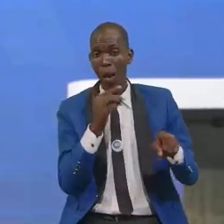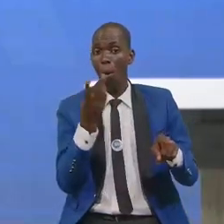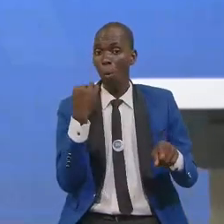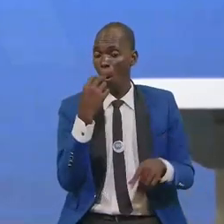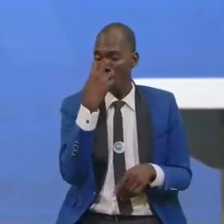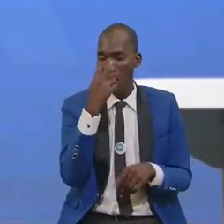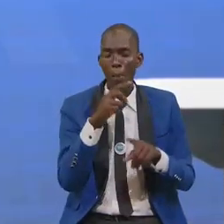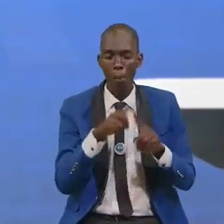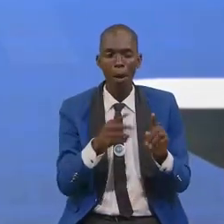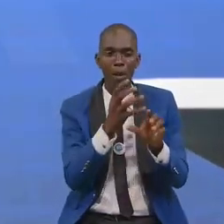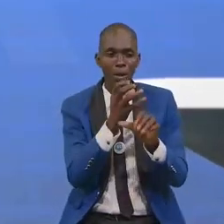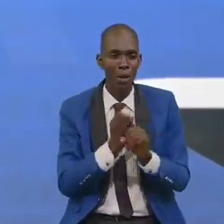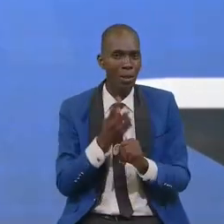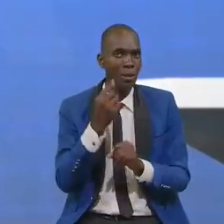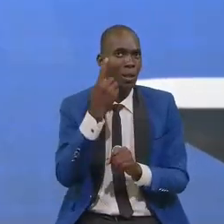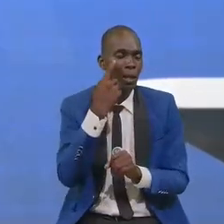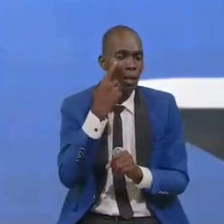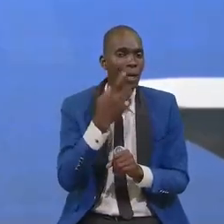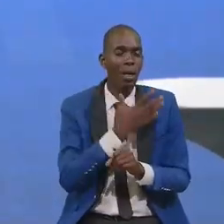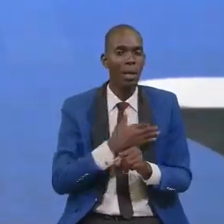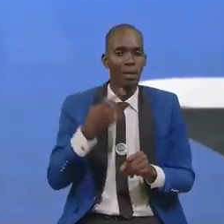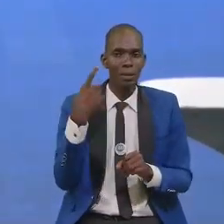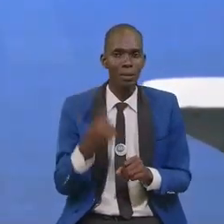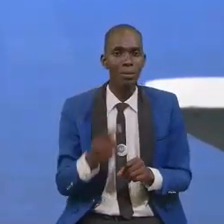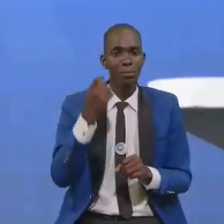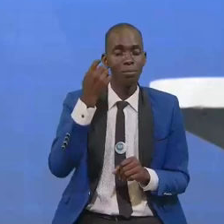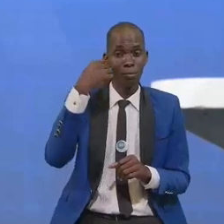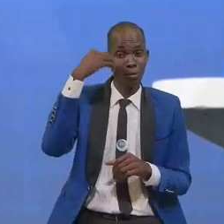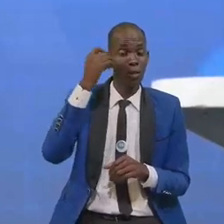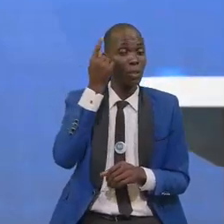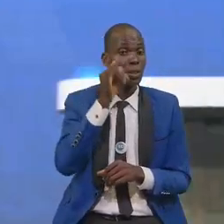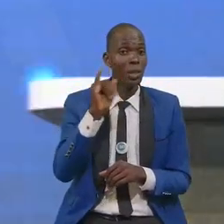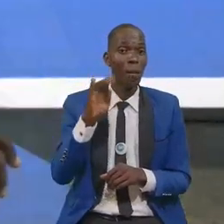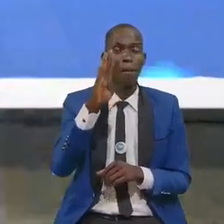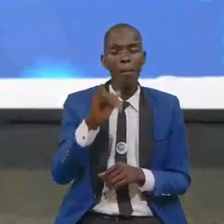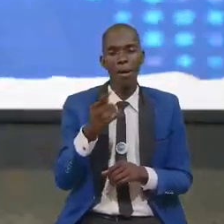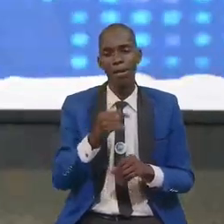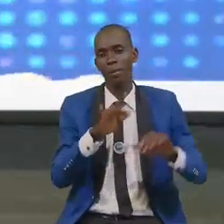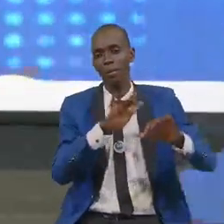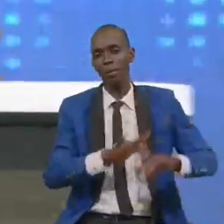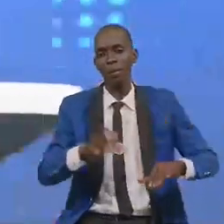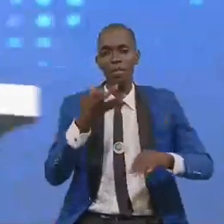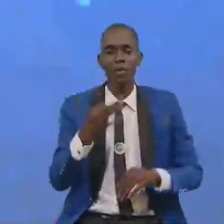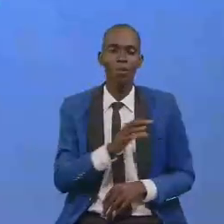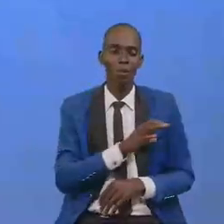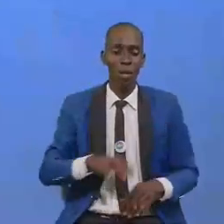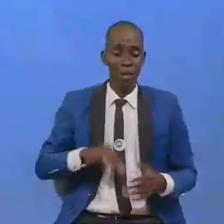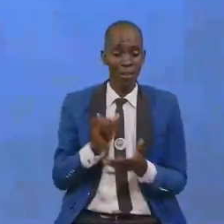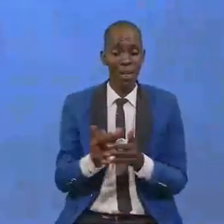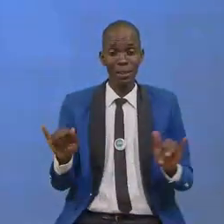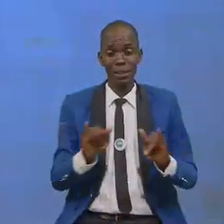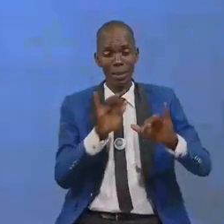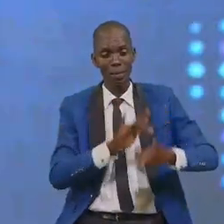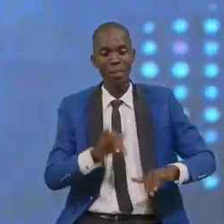il avait reçu la vue et la perception par la miséricorde de Christ et cette miséricorde est disponible pour toi